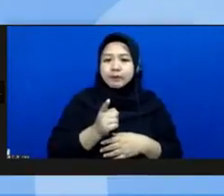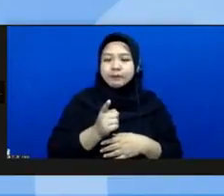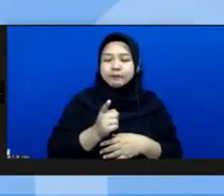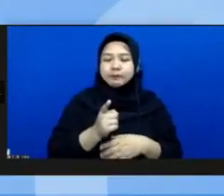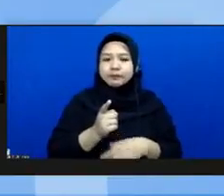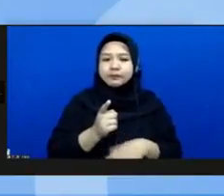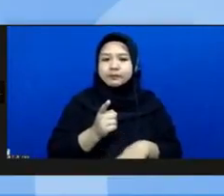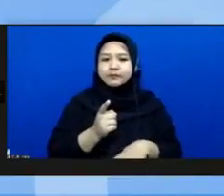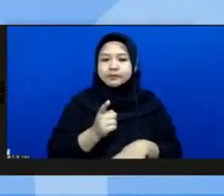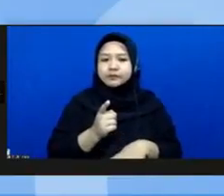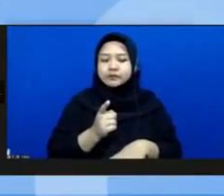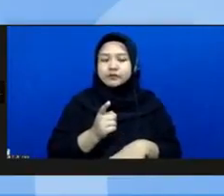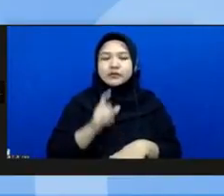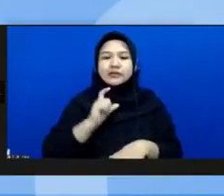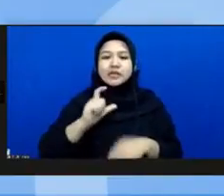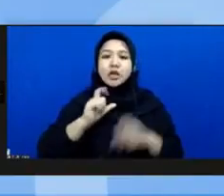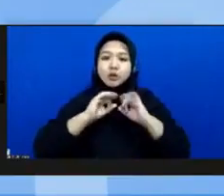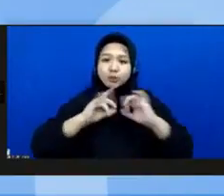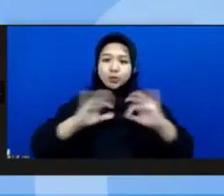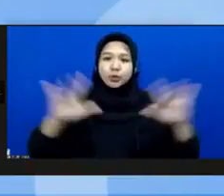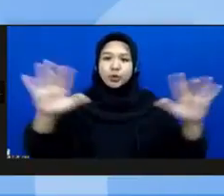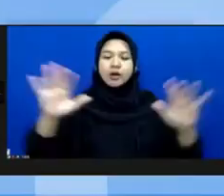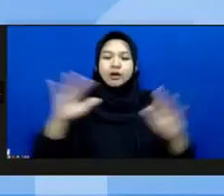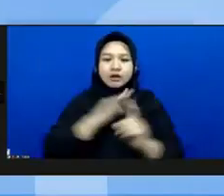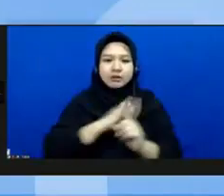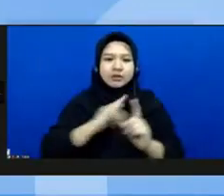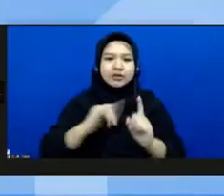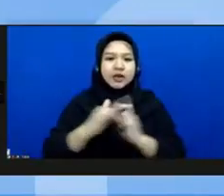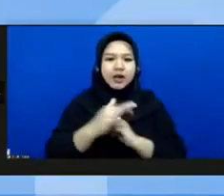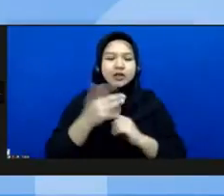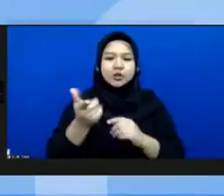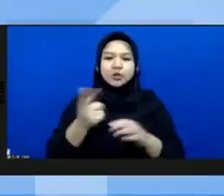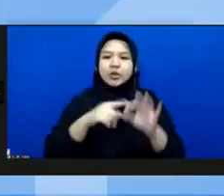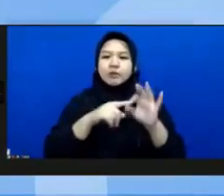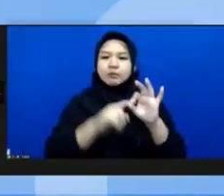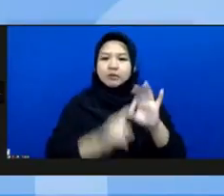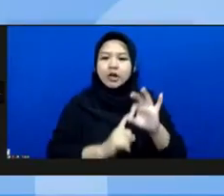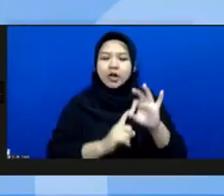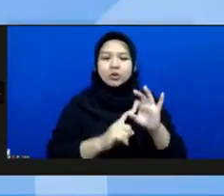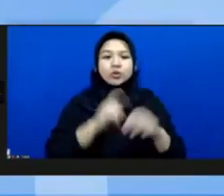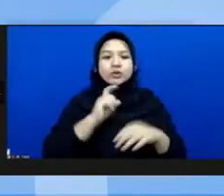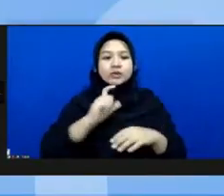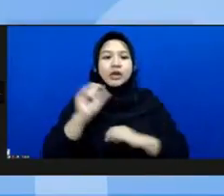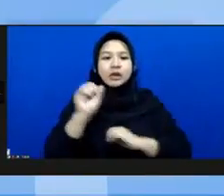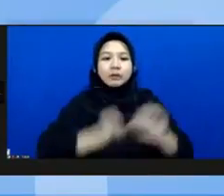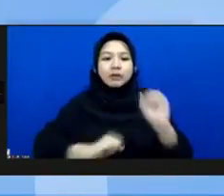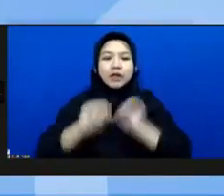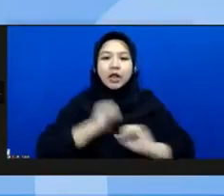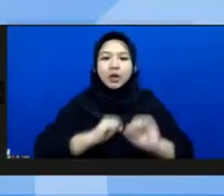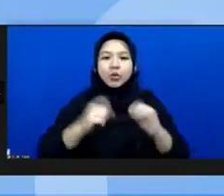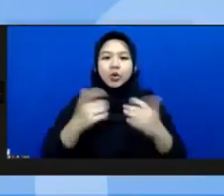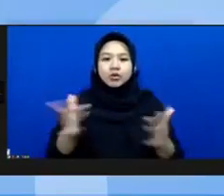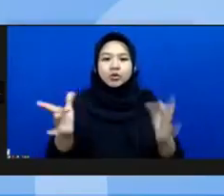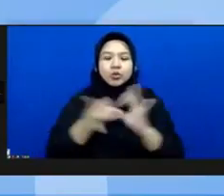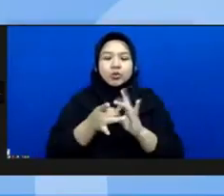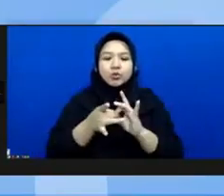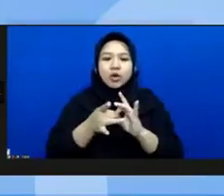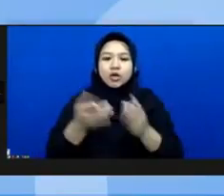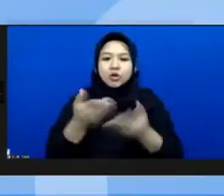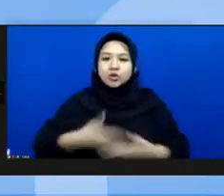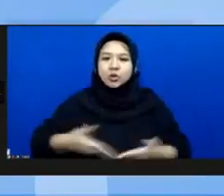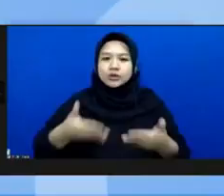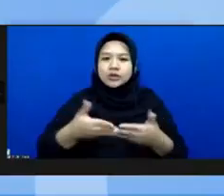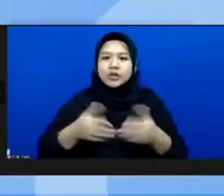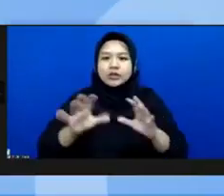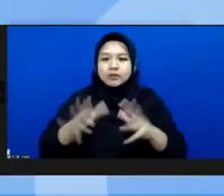karena pola penularan yang terjadi di masyarakat itu sangat tergantung pada pola perilaku dan relasi sosial yang terbentuk